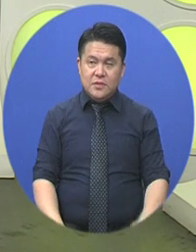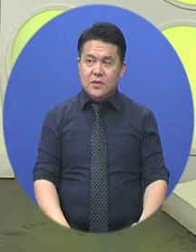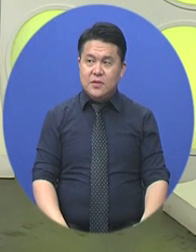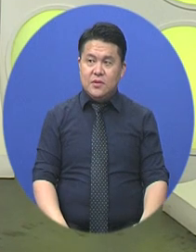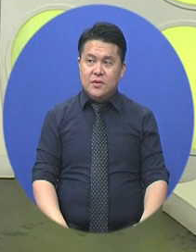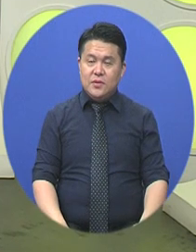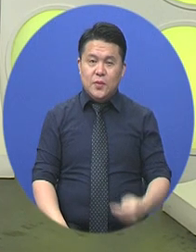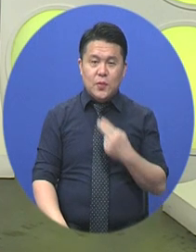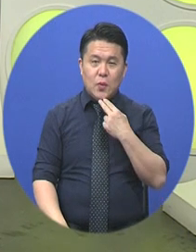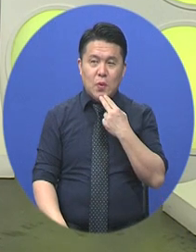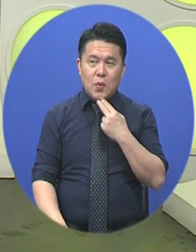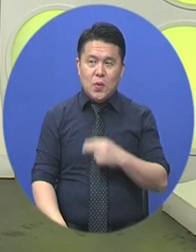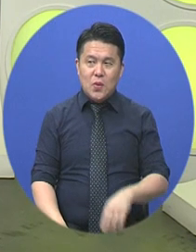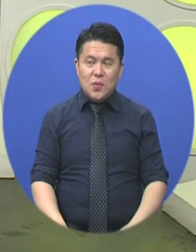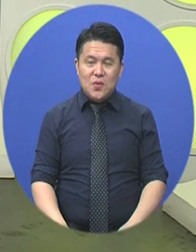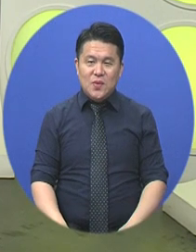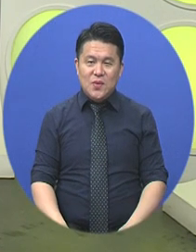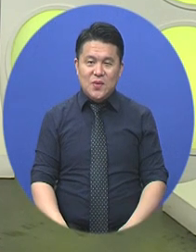있는데